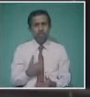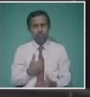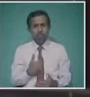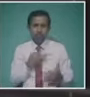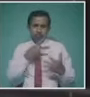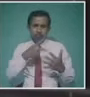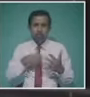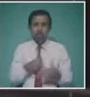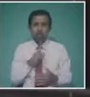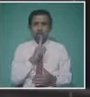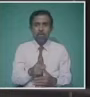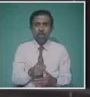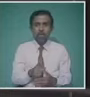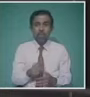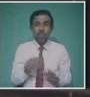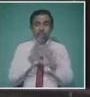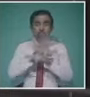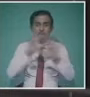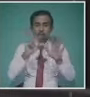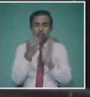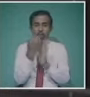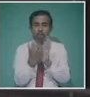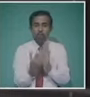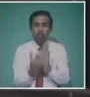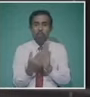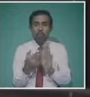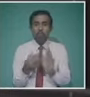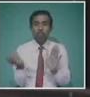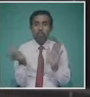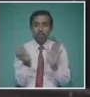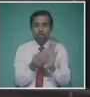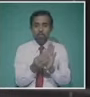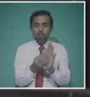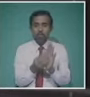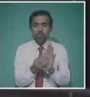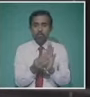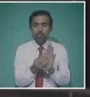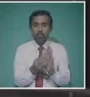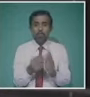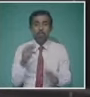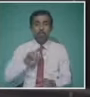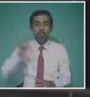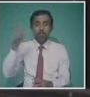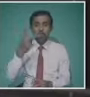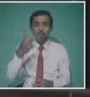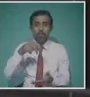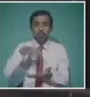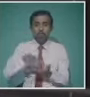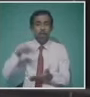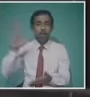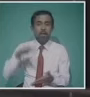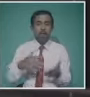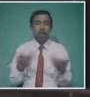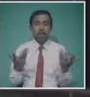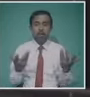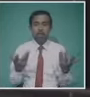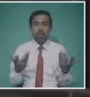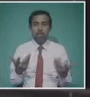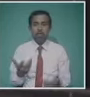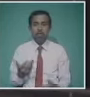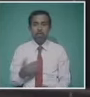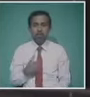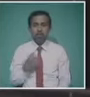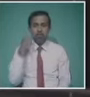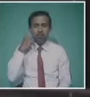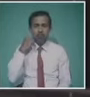කියන්න ඕනේ මොකද 19 වෙනි ව්‍යවස්ථාවේ තමයි තිබුණේ දිත්ත පුරවැසියට එන්න බෑ කියලා මං